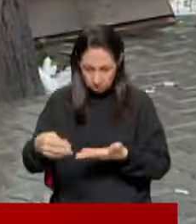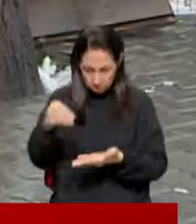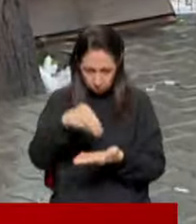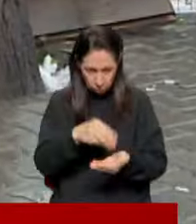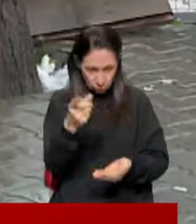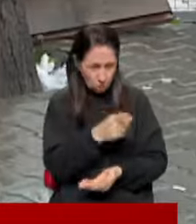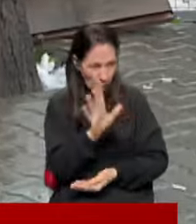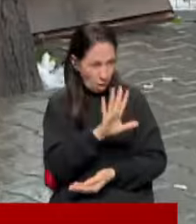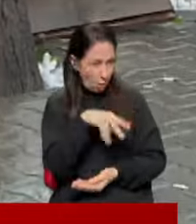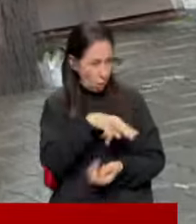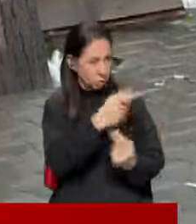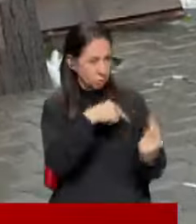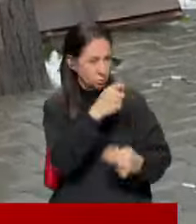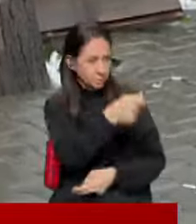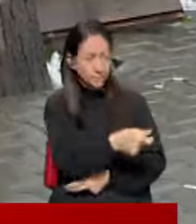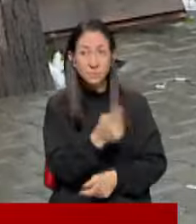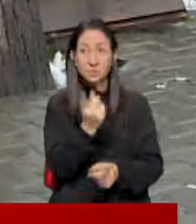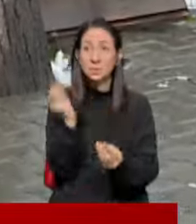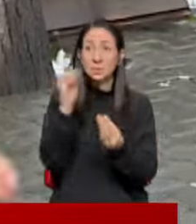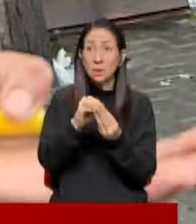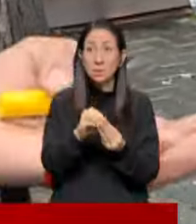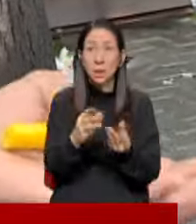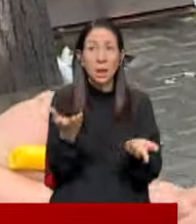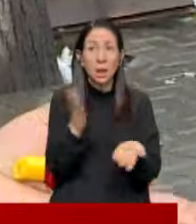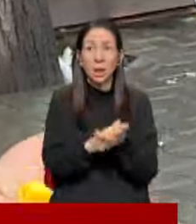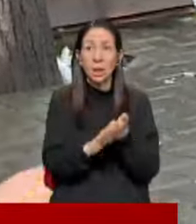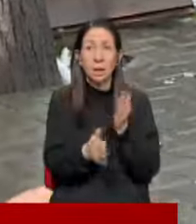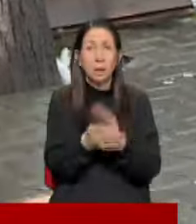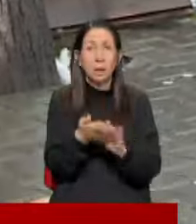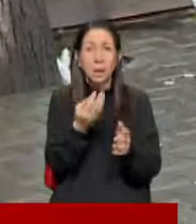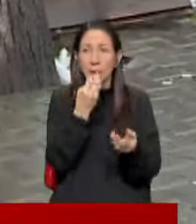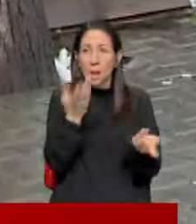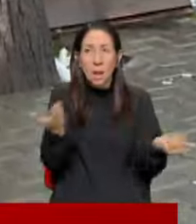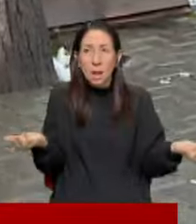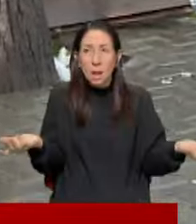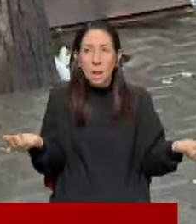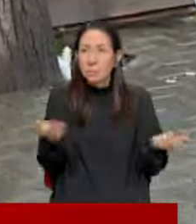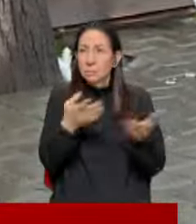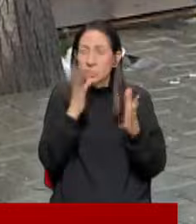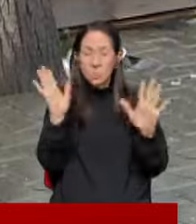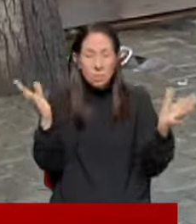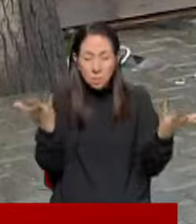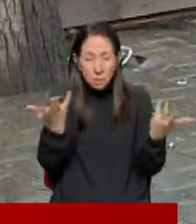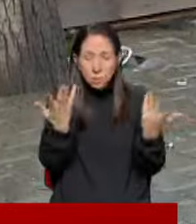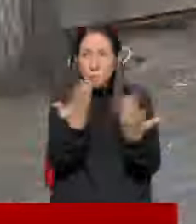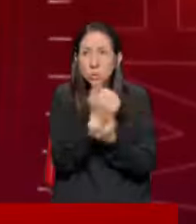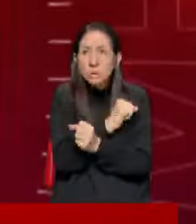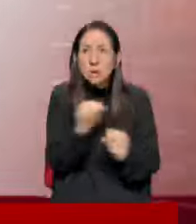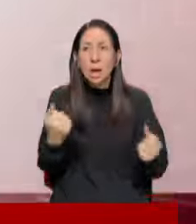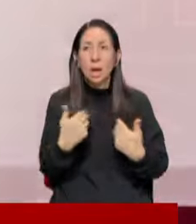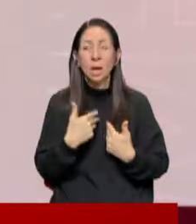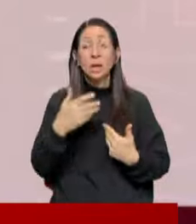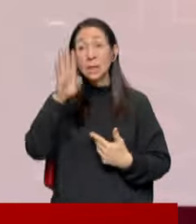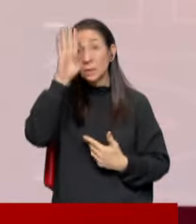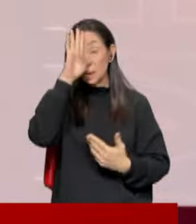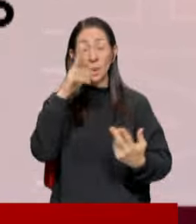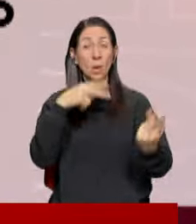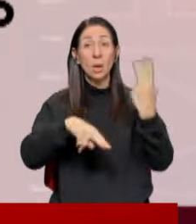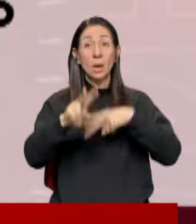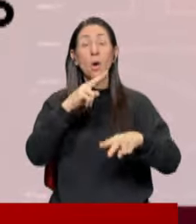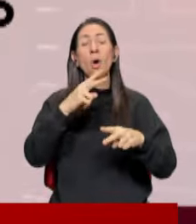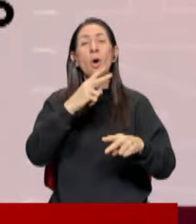%50'sini ulaşıma harcıyoruz. Bir de zam geldi. Hani nasıl için içinden çıkacağız bilemiyorum. Gerçekten çok olumsuz etkileniyoruz. İstanbul'da toplu